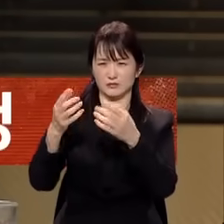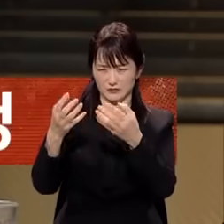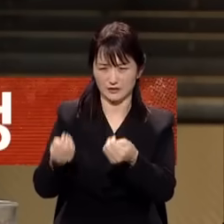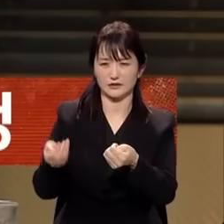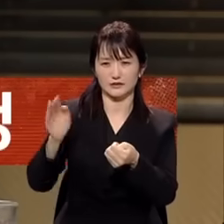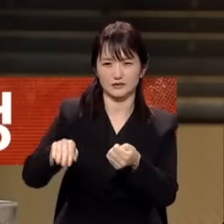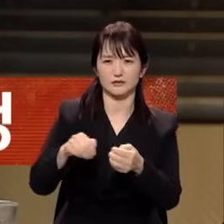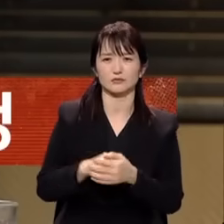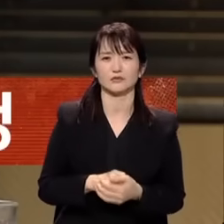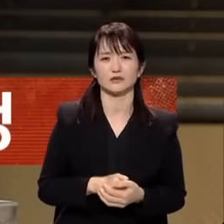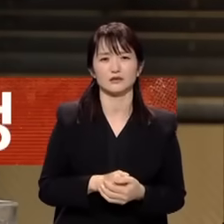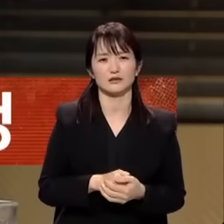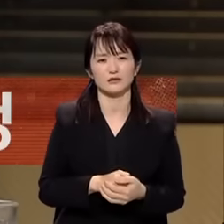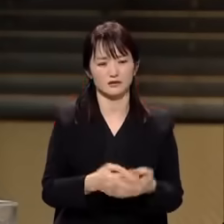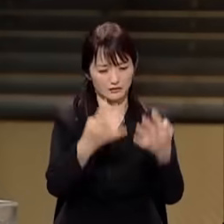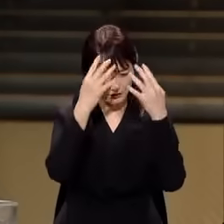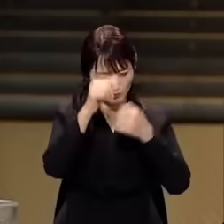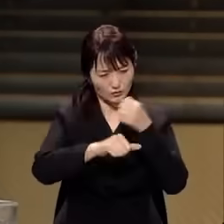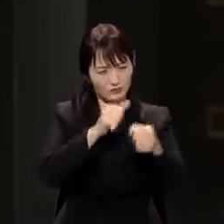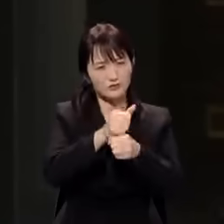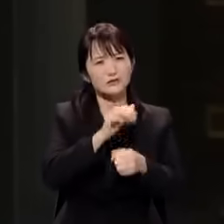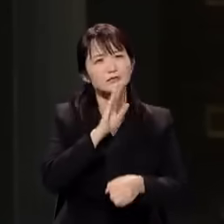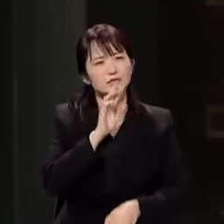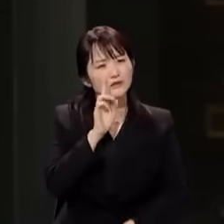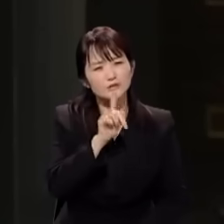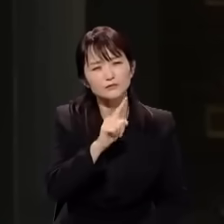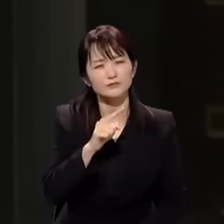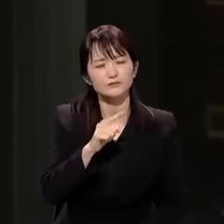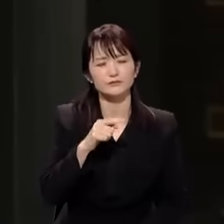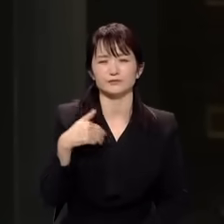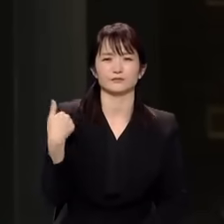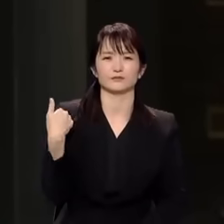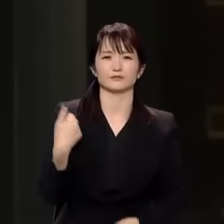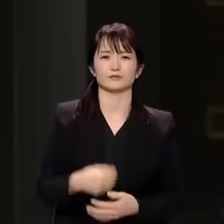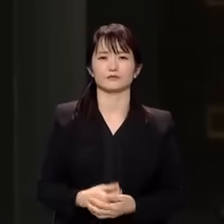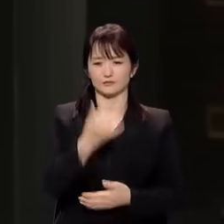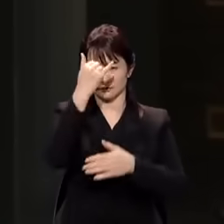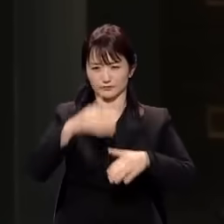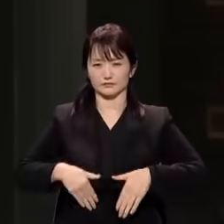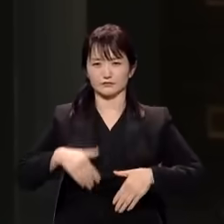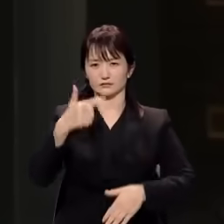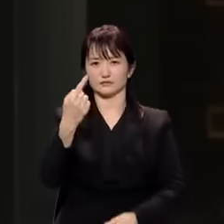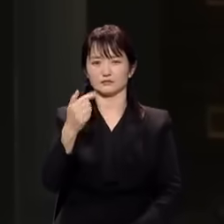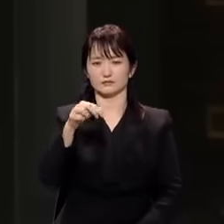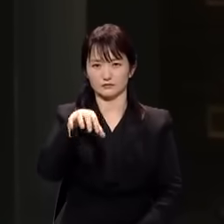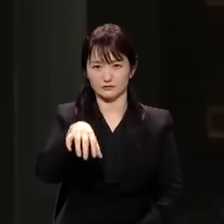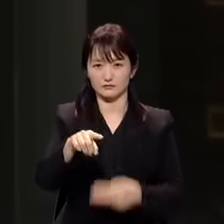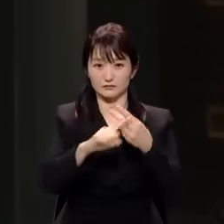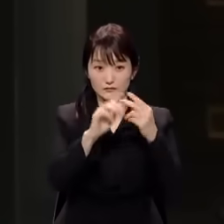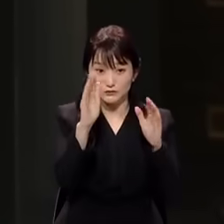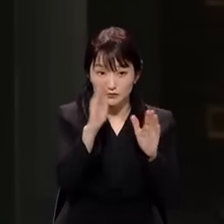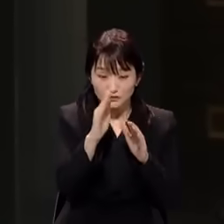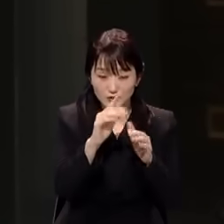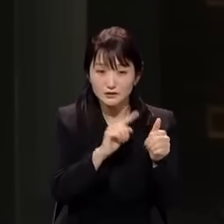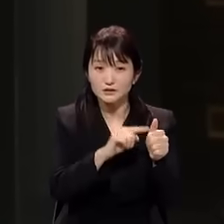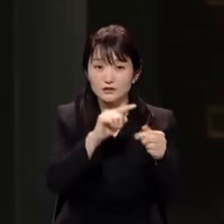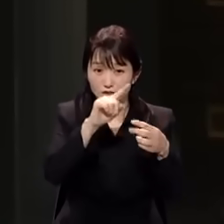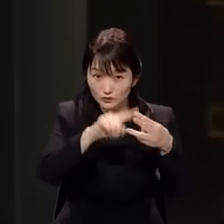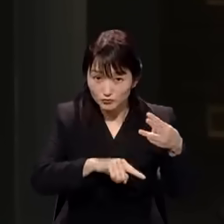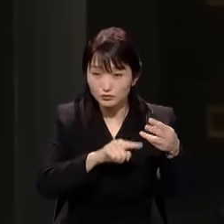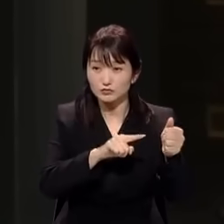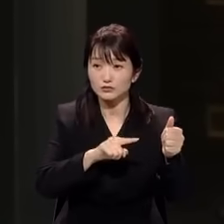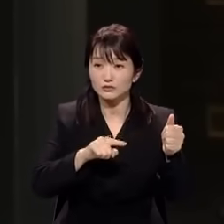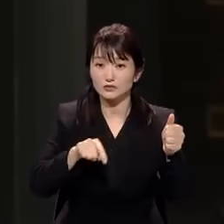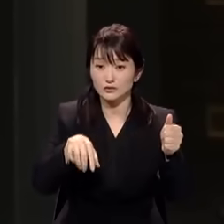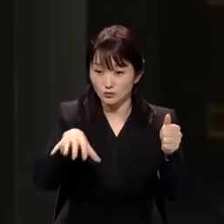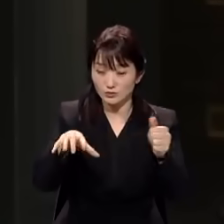예. 여러 가지 의구심이 듭니다. 충남 논산 중학생 윤. 다 충남 논산에 계신 분들은 아마 다 아실